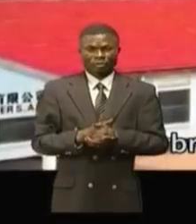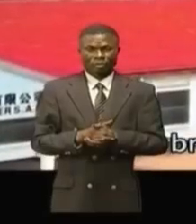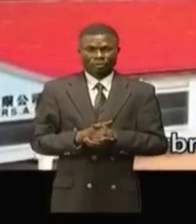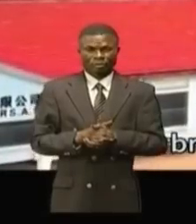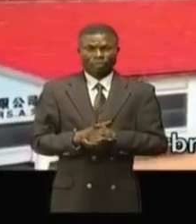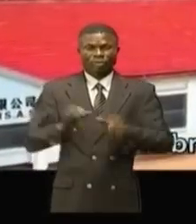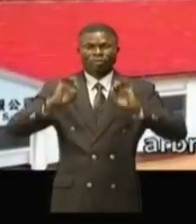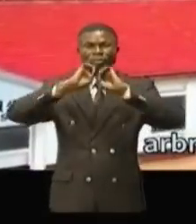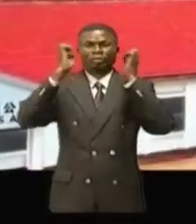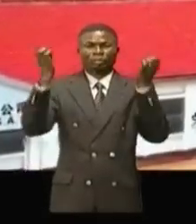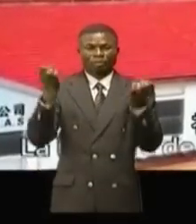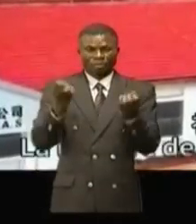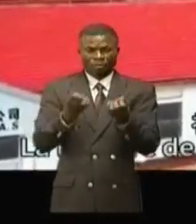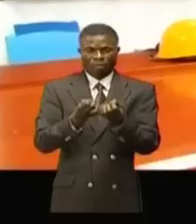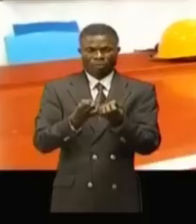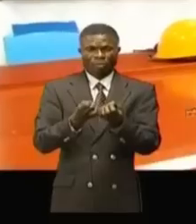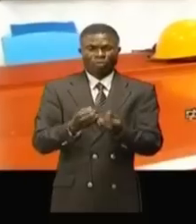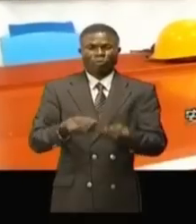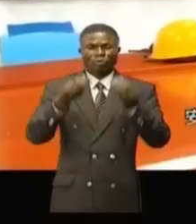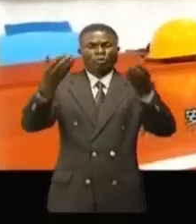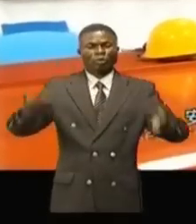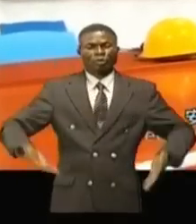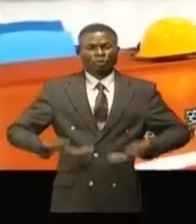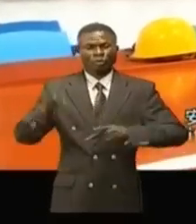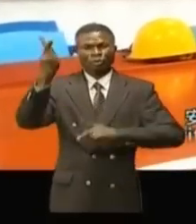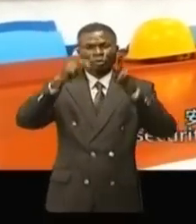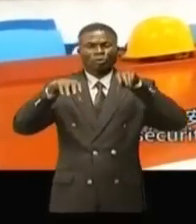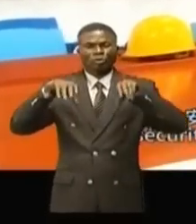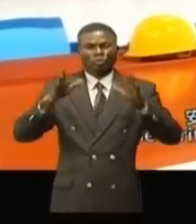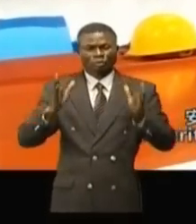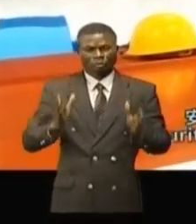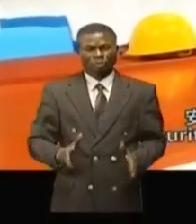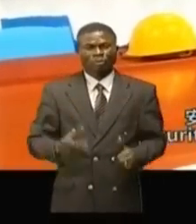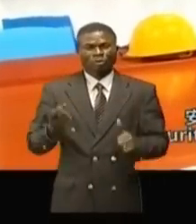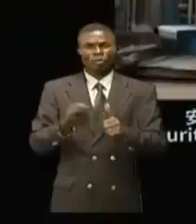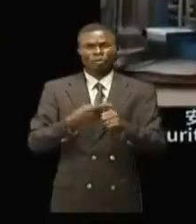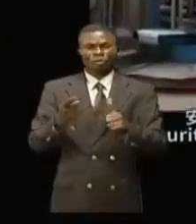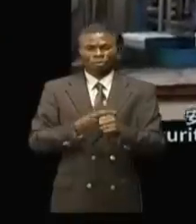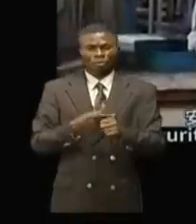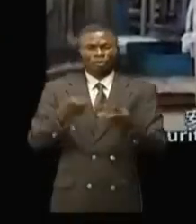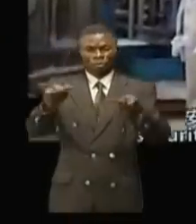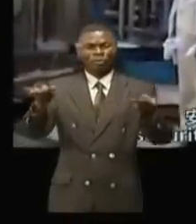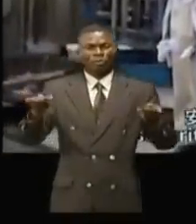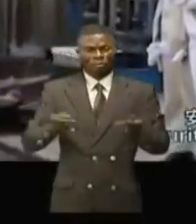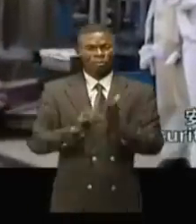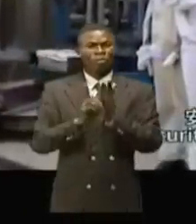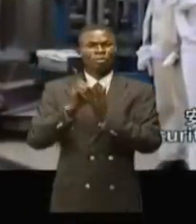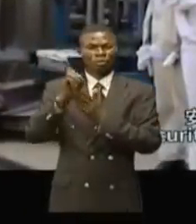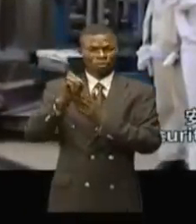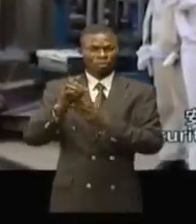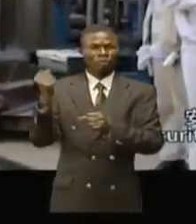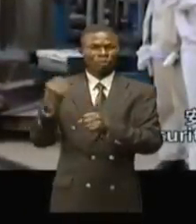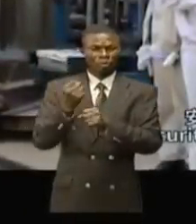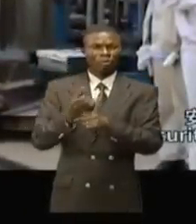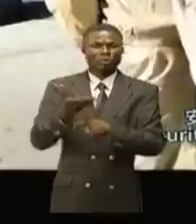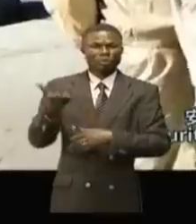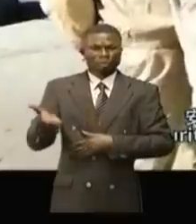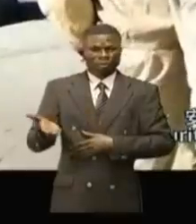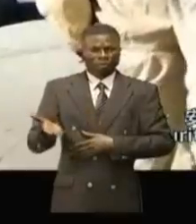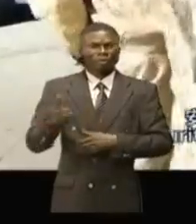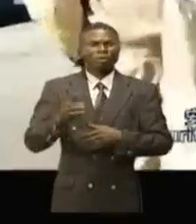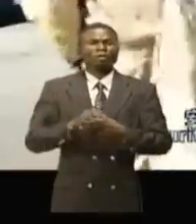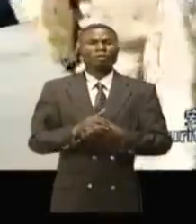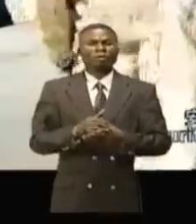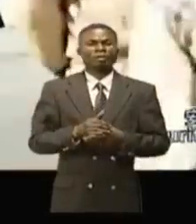Cette entreprise fait le bonheur de la population congolaise, surtout dans les milieux où elle développe ses activités.